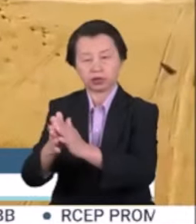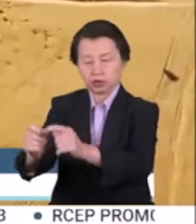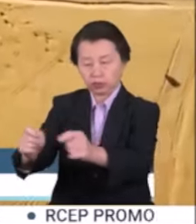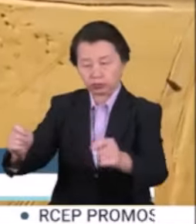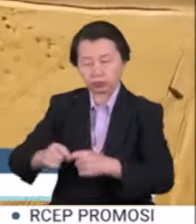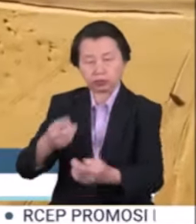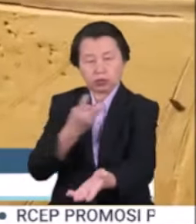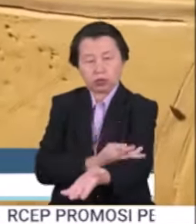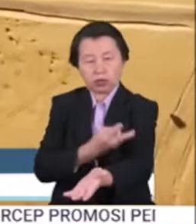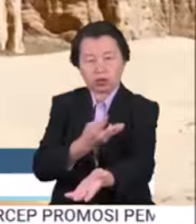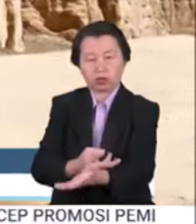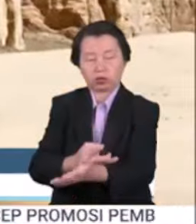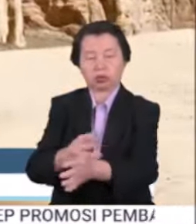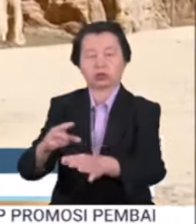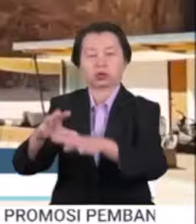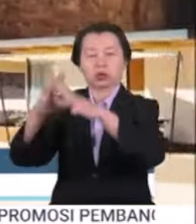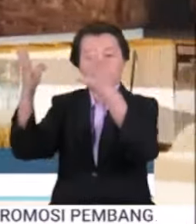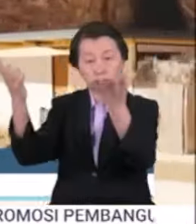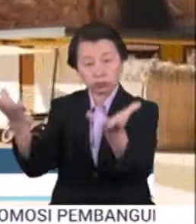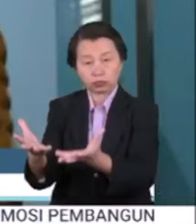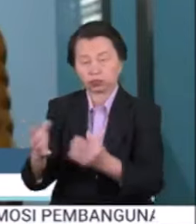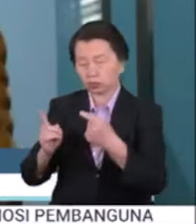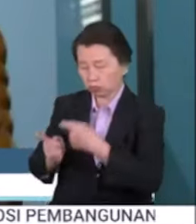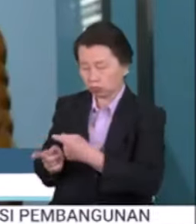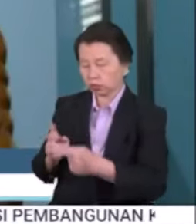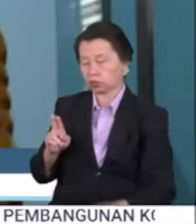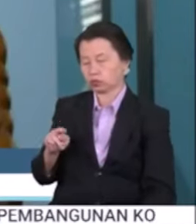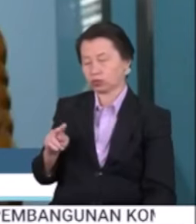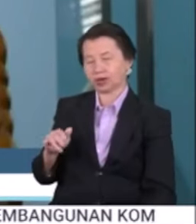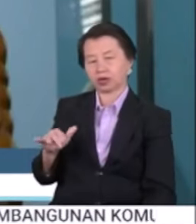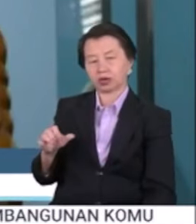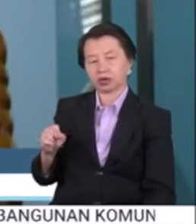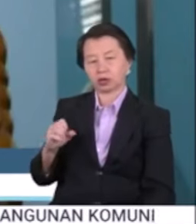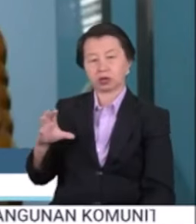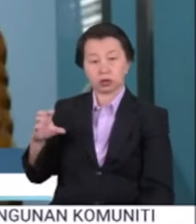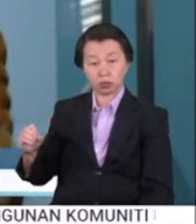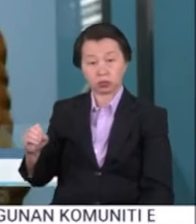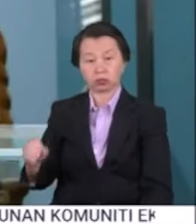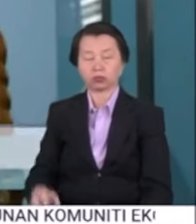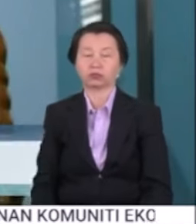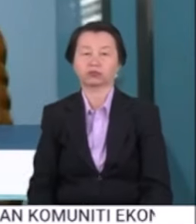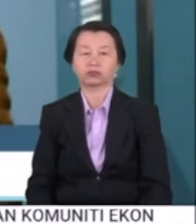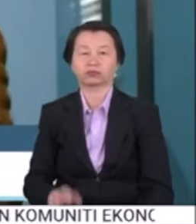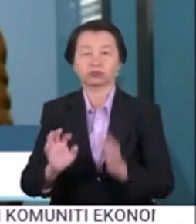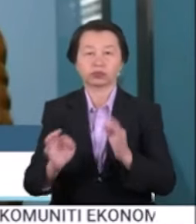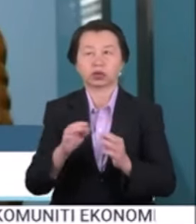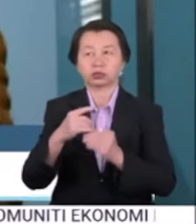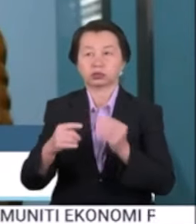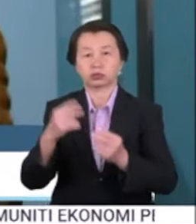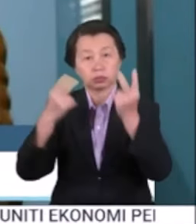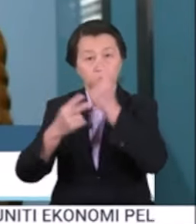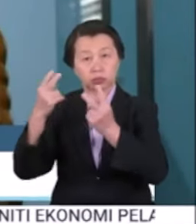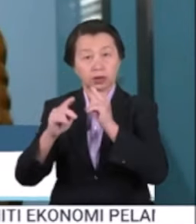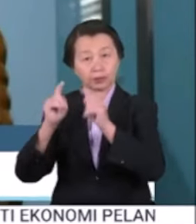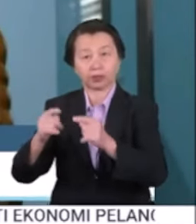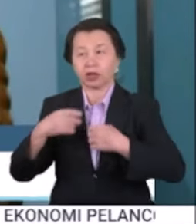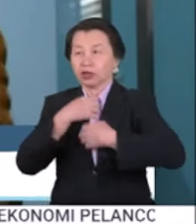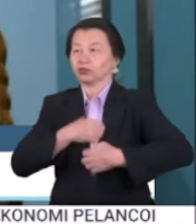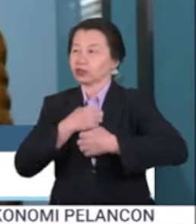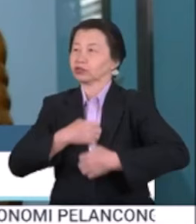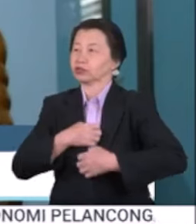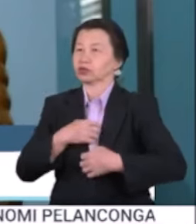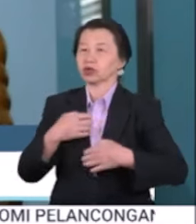tapak warisan dunia oleh UNESCO kalau kalau daripada sudut pelancongan yang kita nak bergembira suka